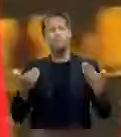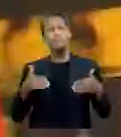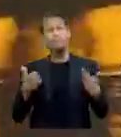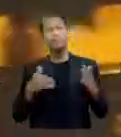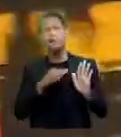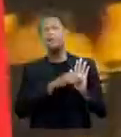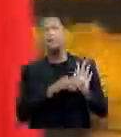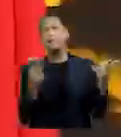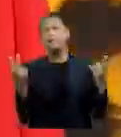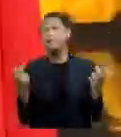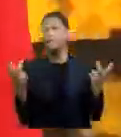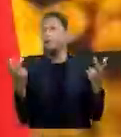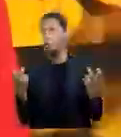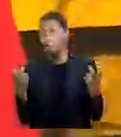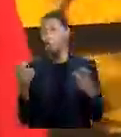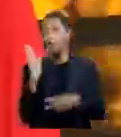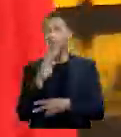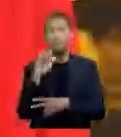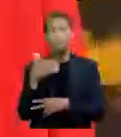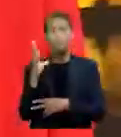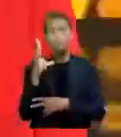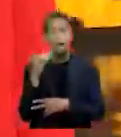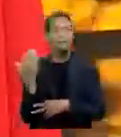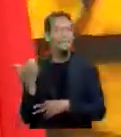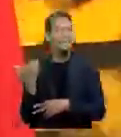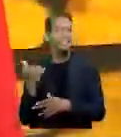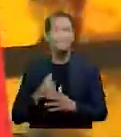State yang digelar Sabtu malam.